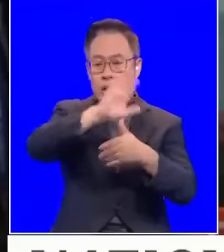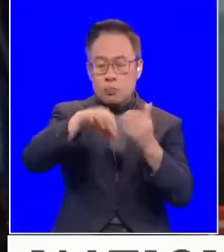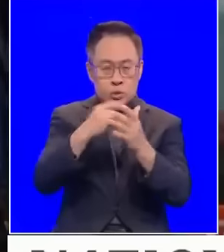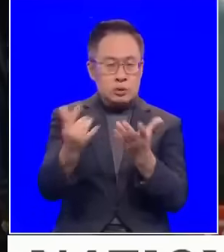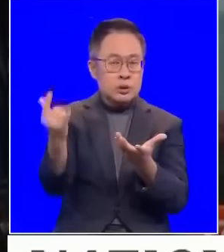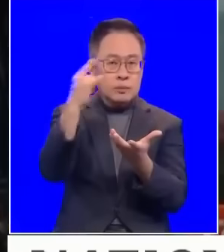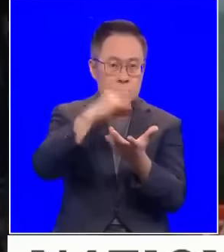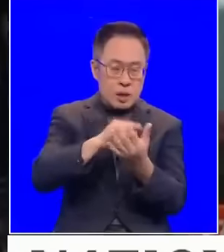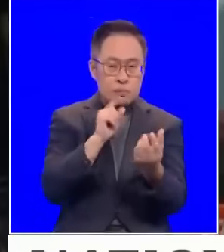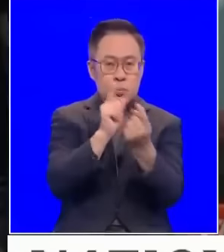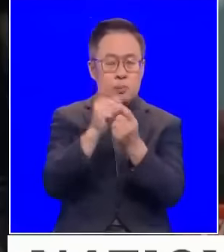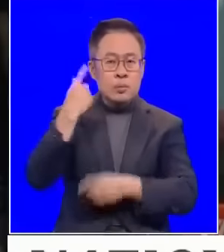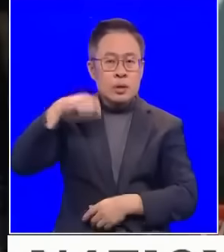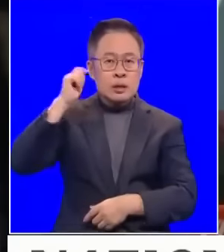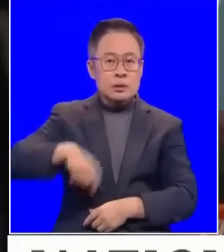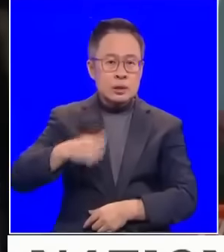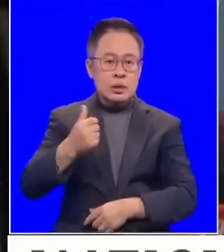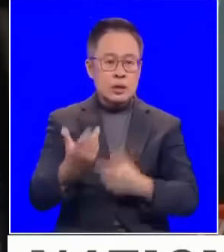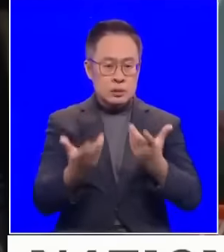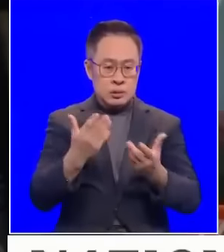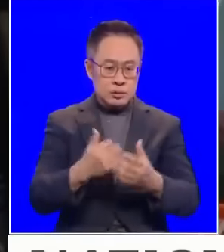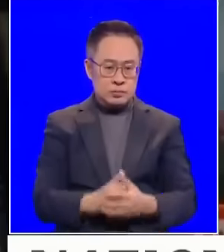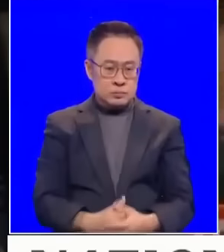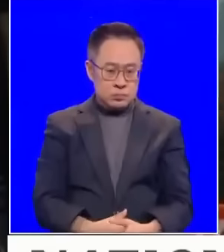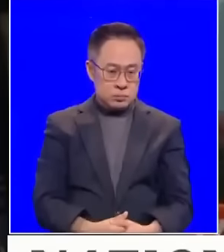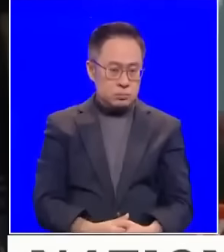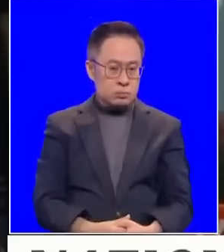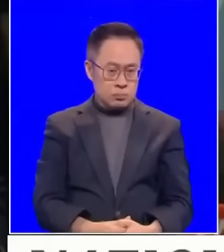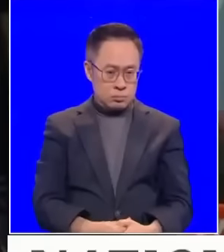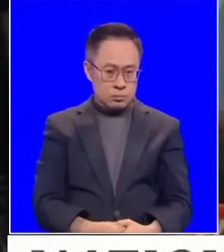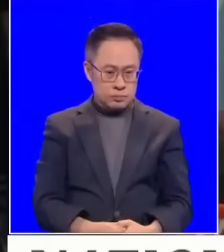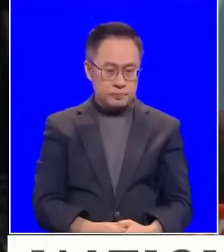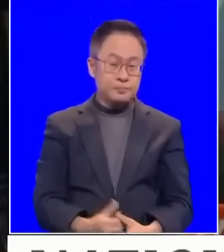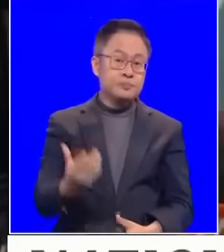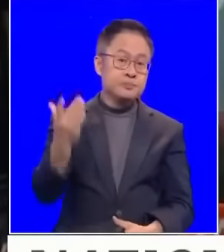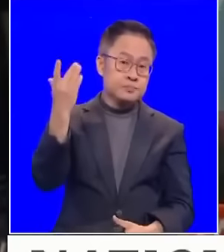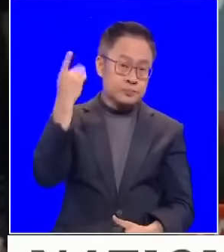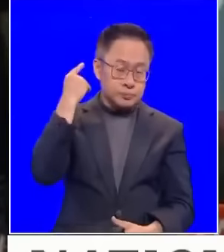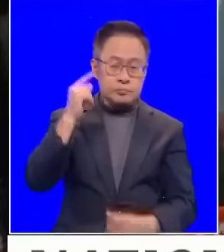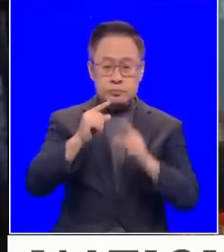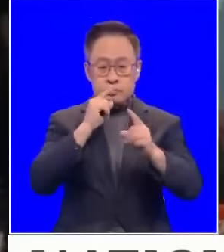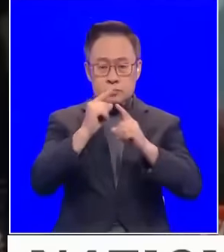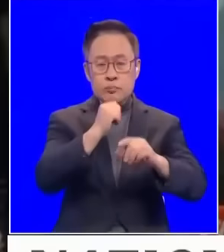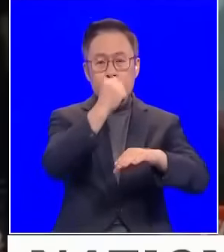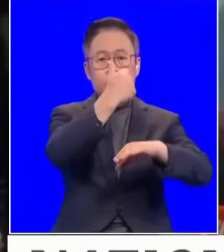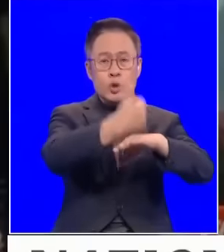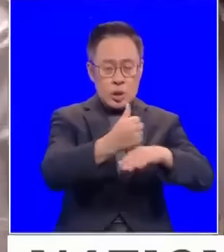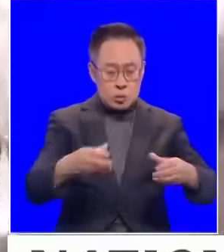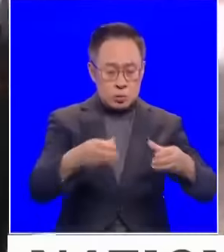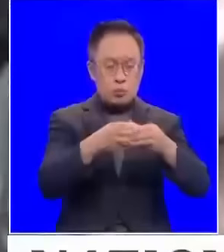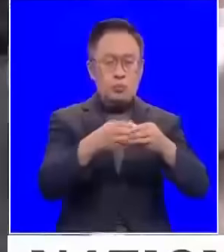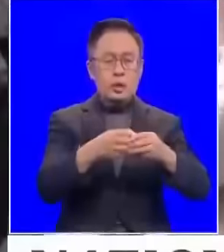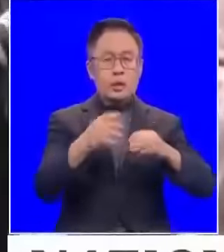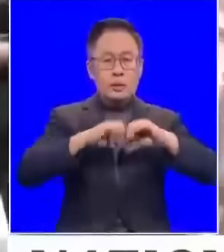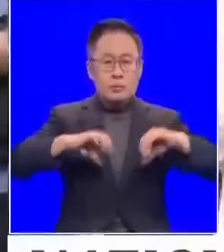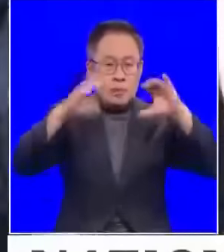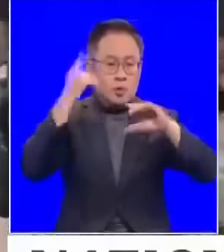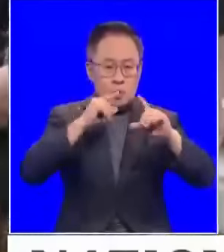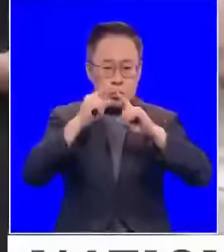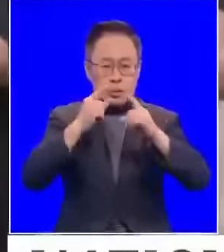านในการร่วมคุยกับหัวหน้าพรรคก็หยิบเรื่องนี้มา ขณะเดียวกันนะ